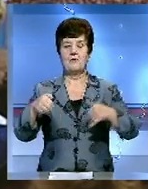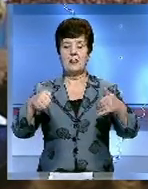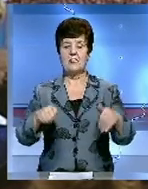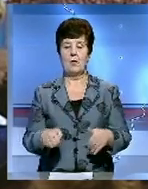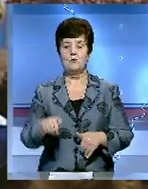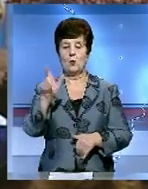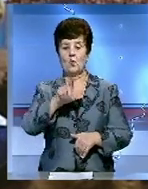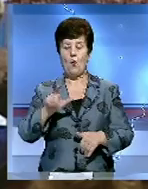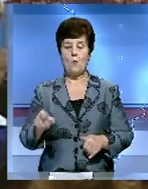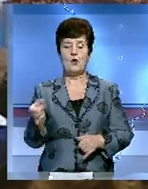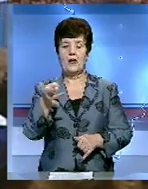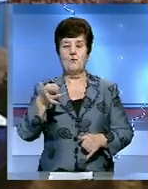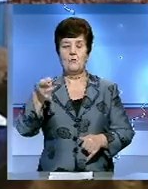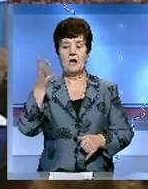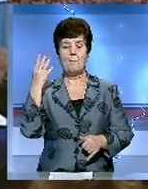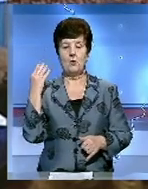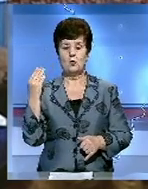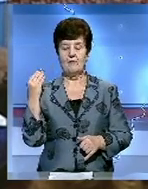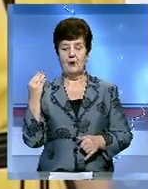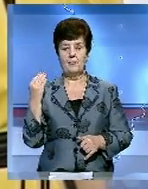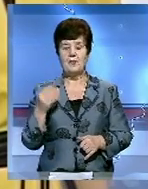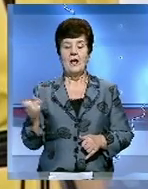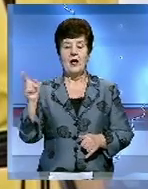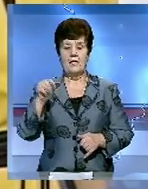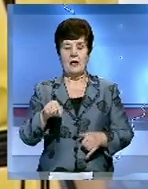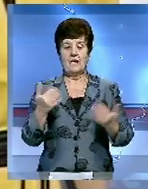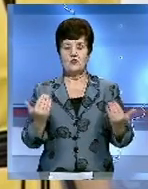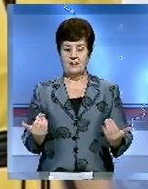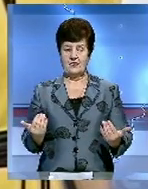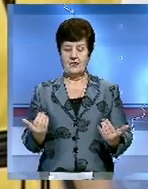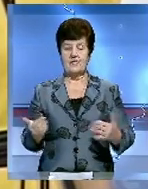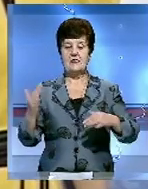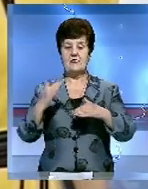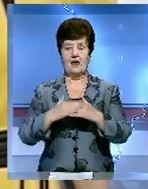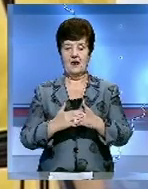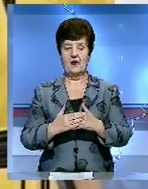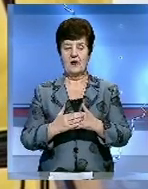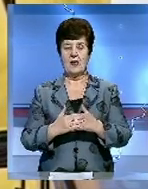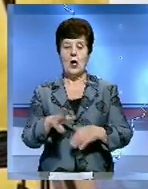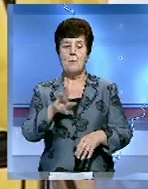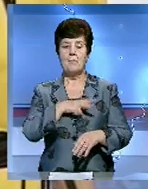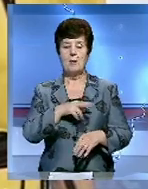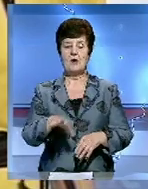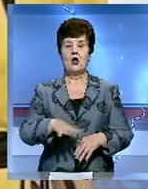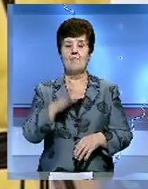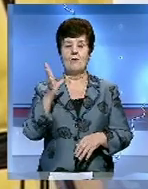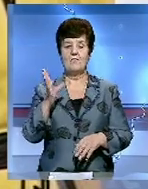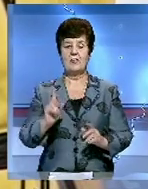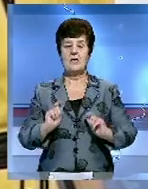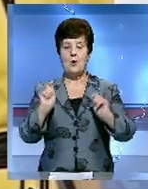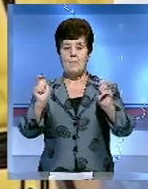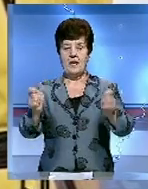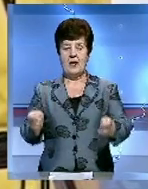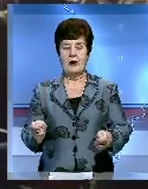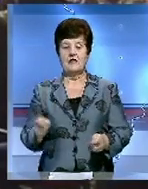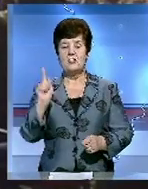în Republica Moldova. Astăzi, în această seară, premiile vor fi înmânate celor